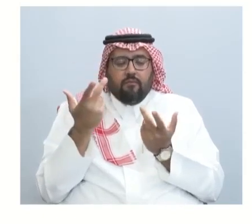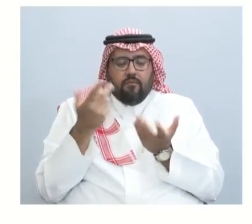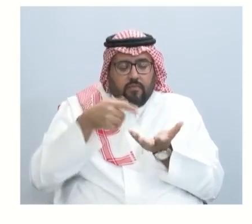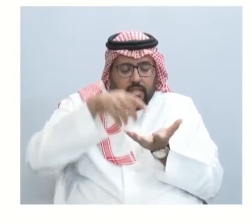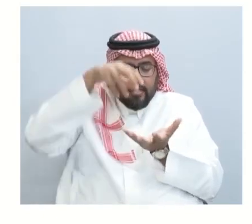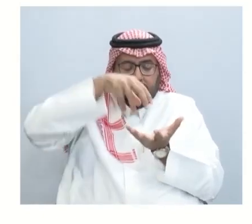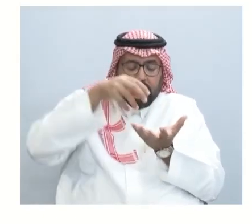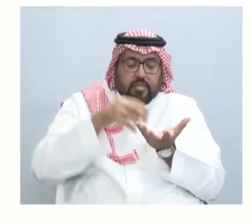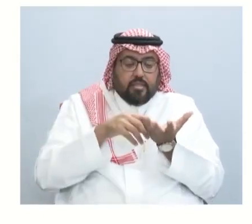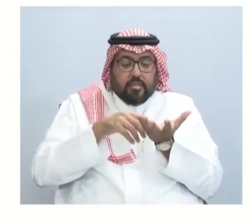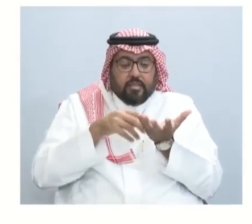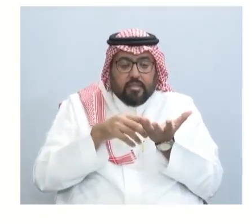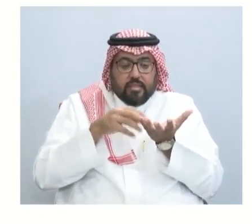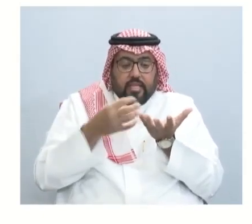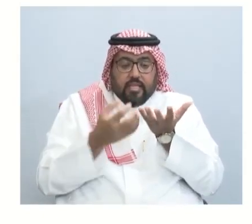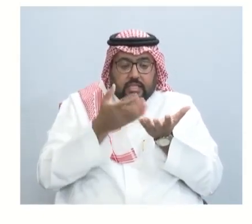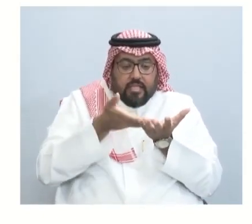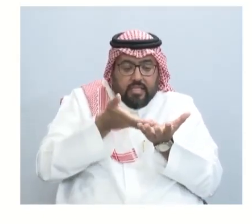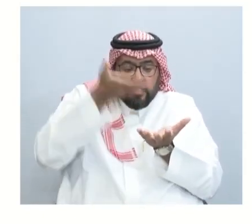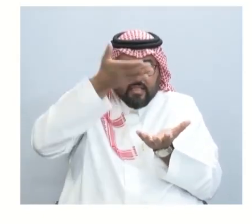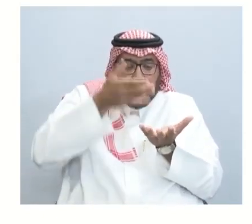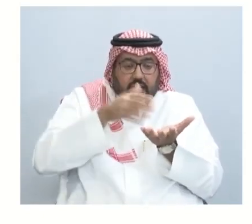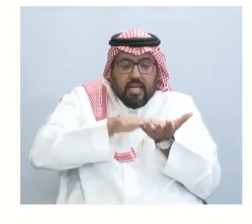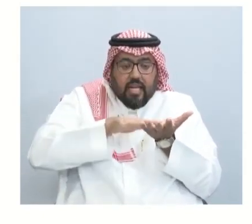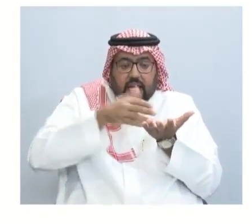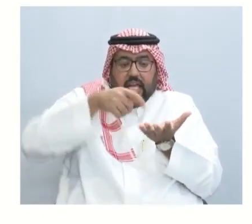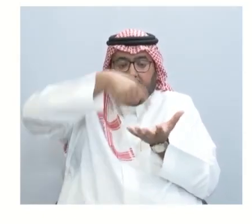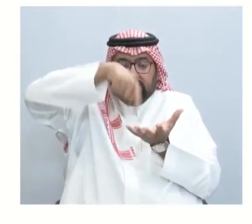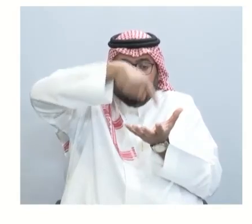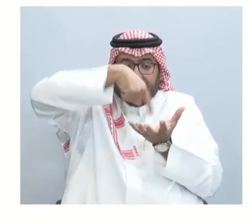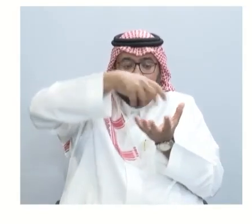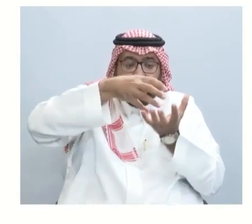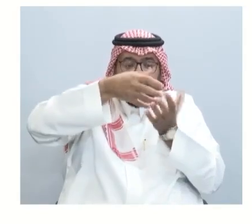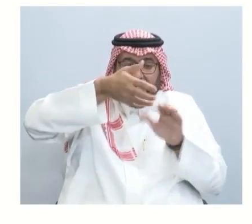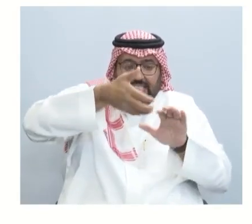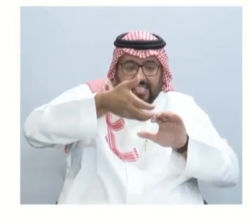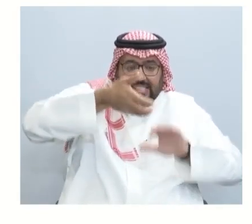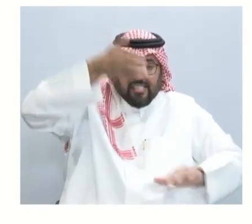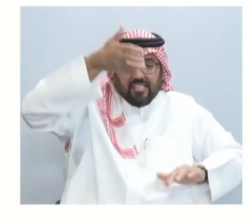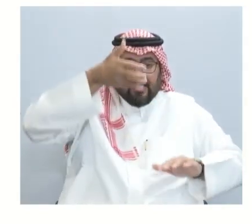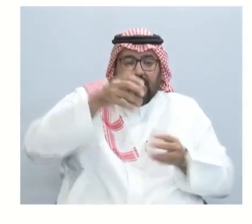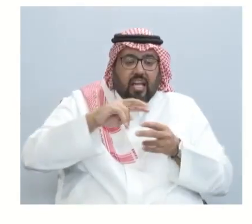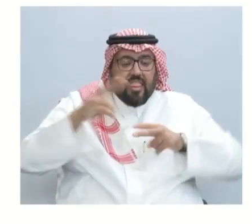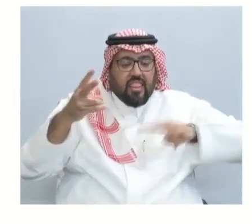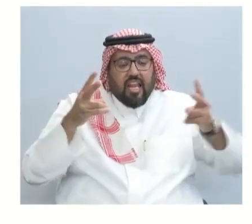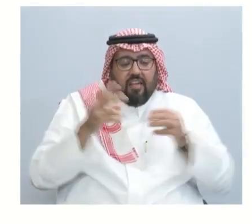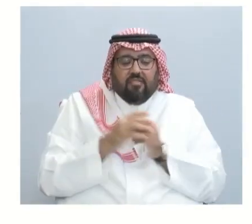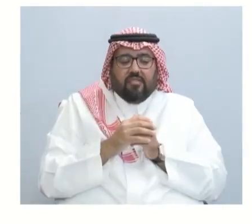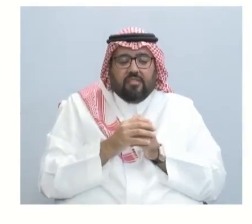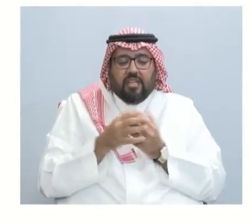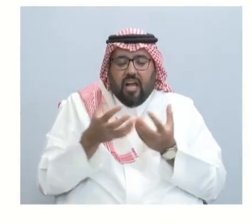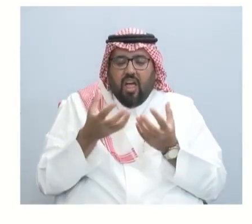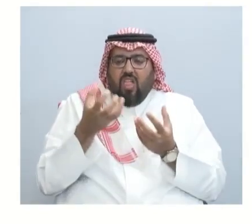الترسيب عندما تنفصل اجزاء من المخلوط نتيجه لاختلاف ماذا الاختلاف